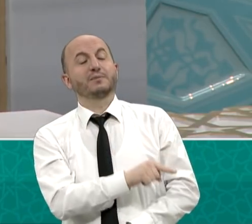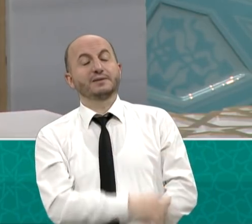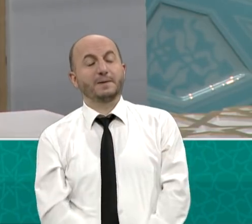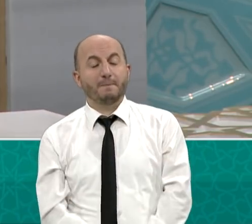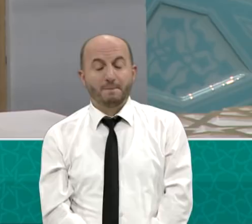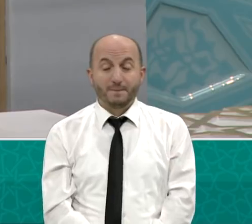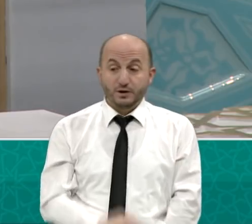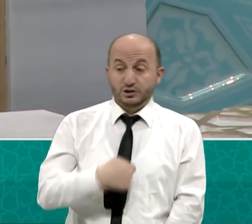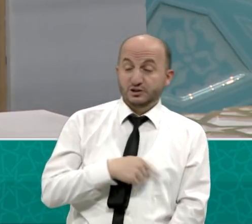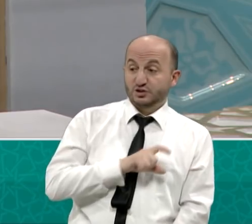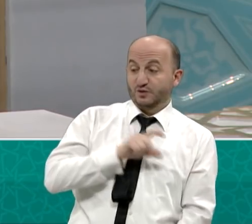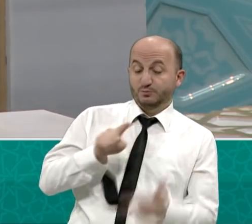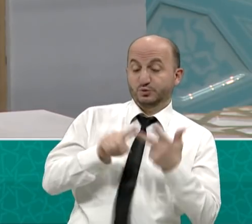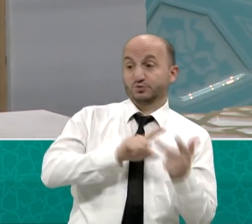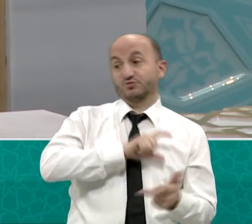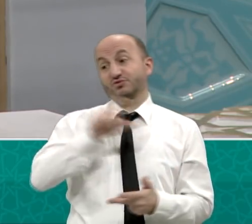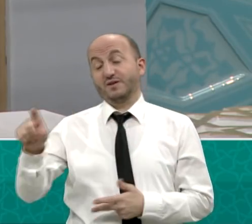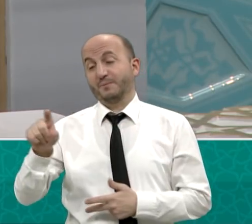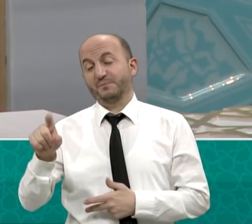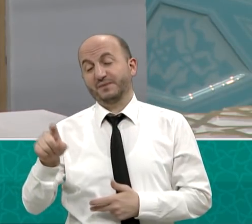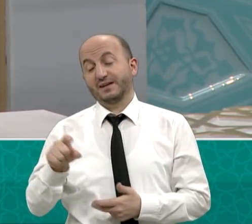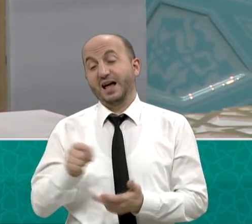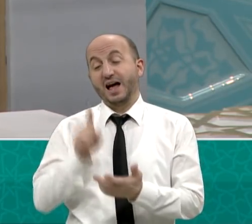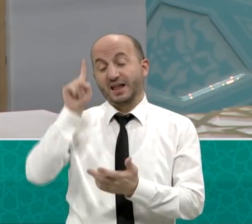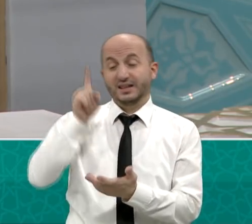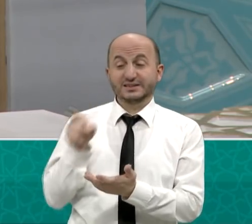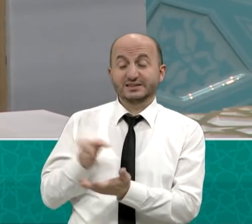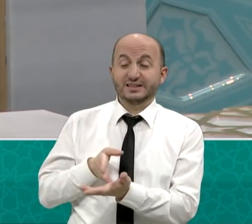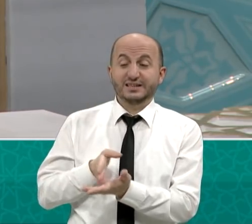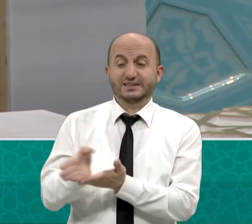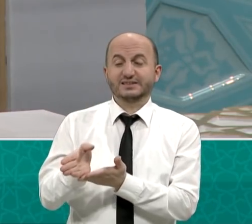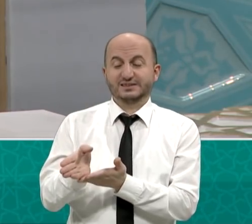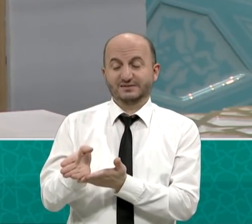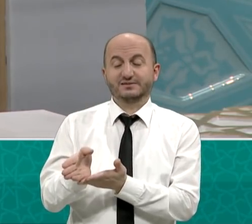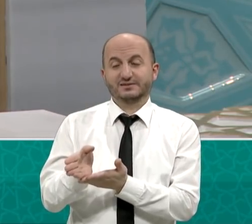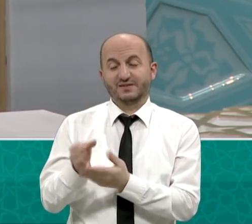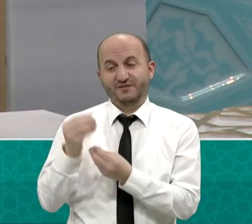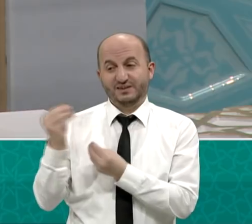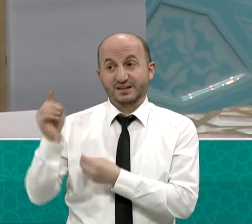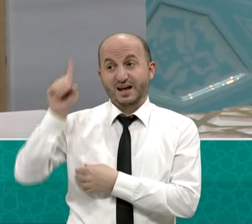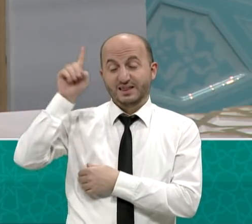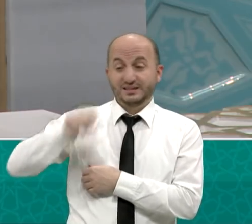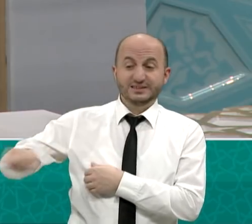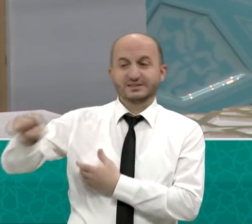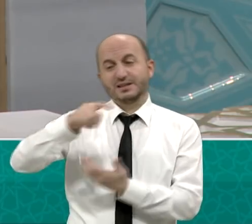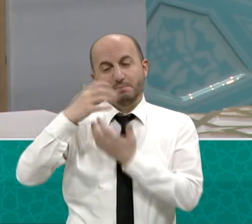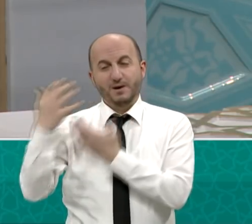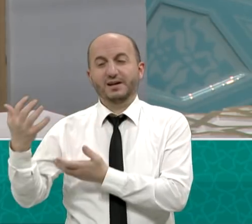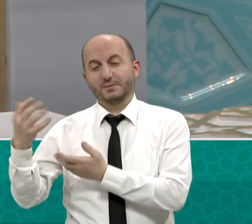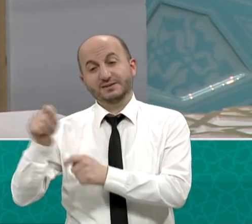Yehdina aksıran kişi. Yehdina ve yehdikumullah ve yuslihu baleküm. Allah size de